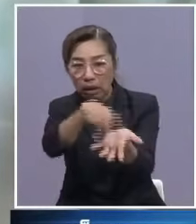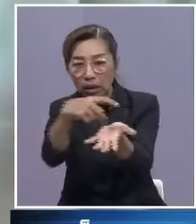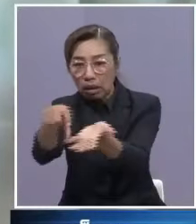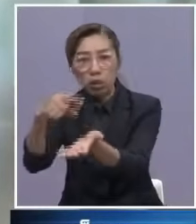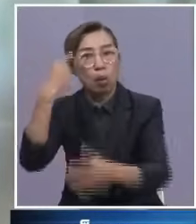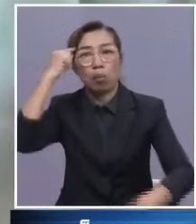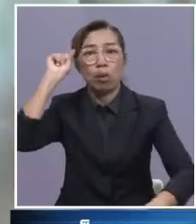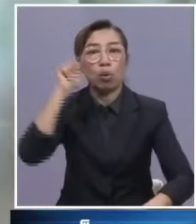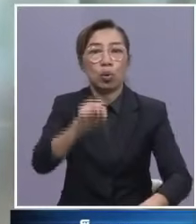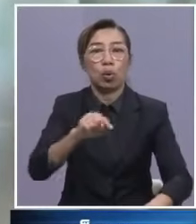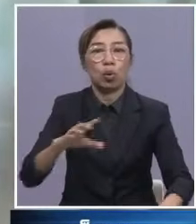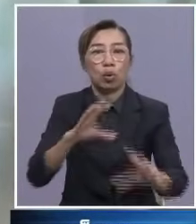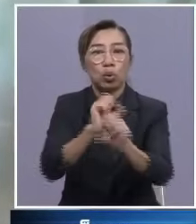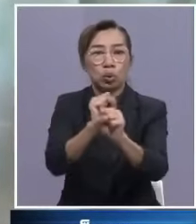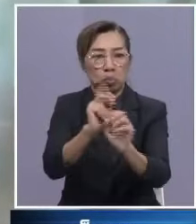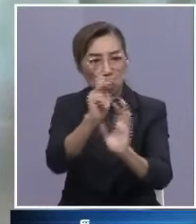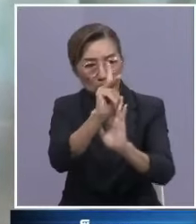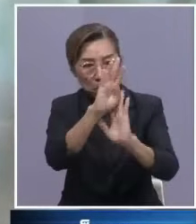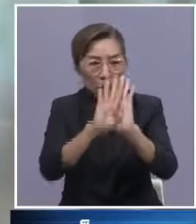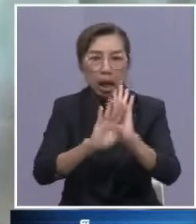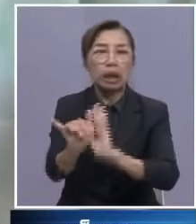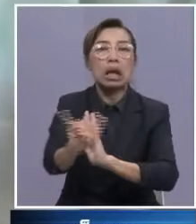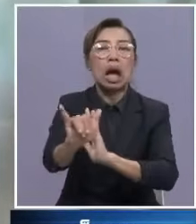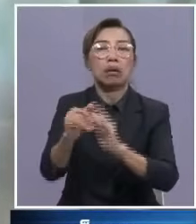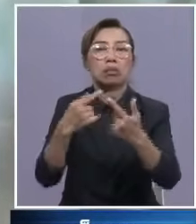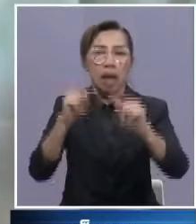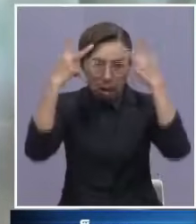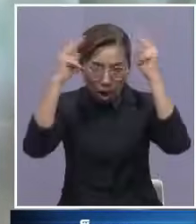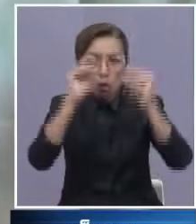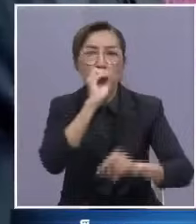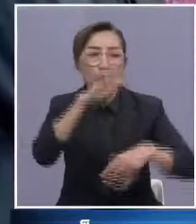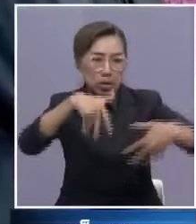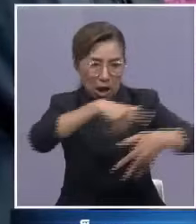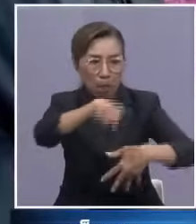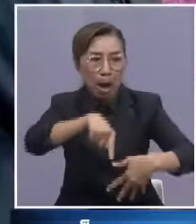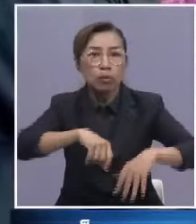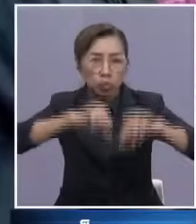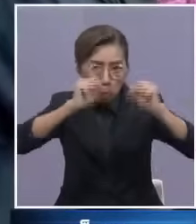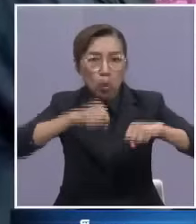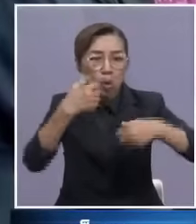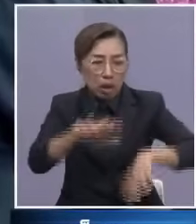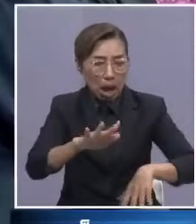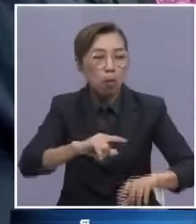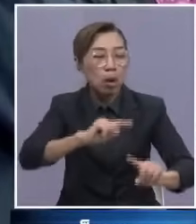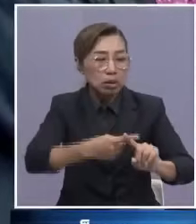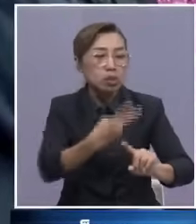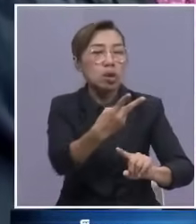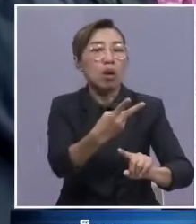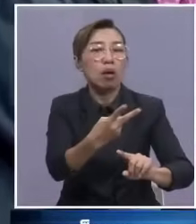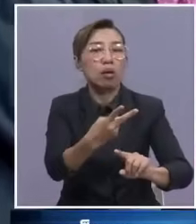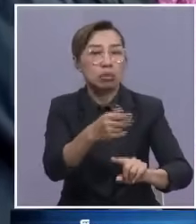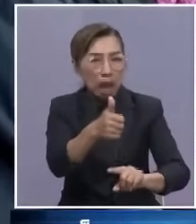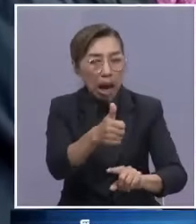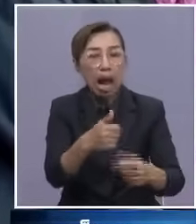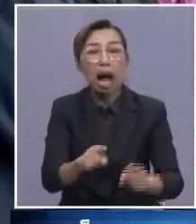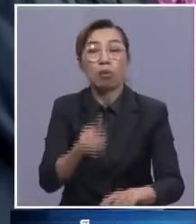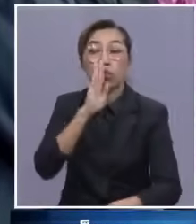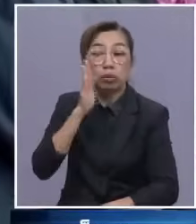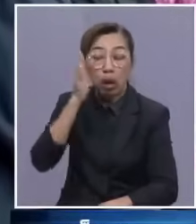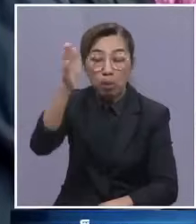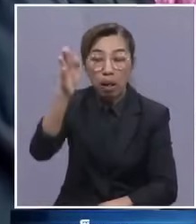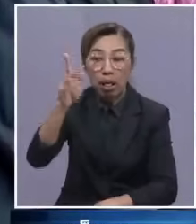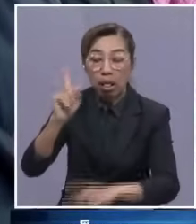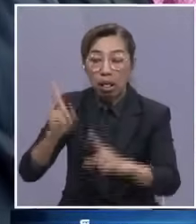สิ่งที่นายกเนี่ยไปตบปากรับคำกับชาวบ้านแล้วเดี๋ยวถ้าไม่ได้จริงๆต้องมาแก้ข่าวกันอีกนะครับคราวนี้เราไปดูสิ่ง